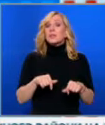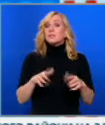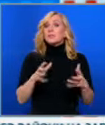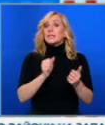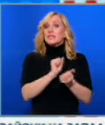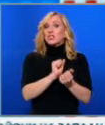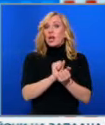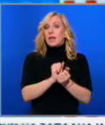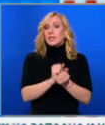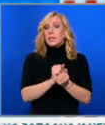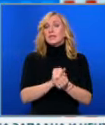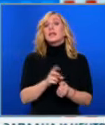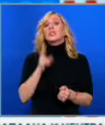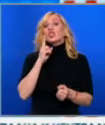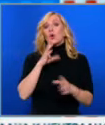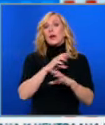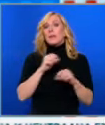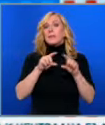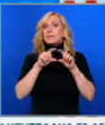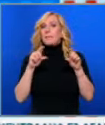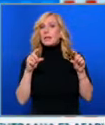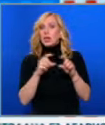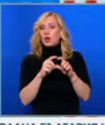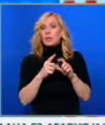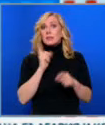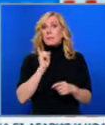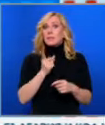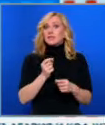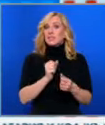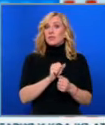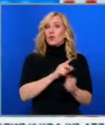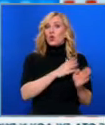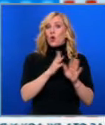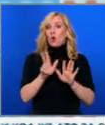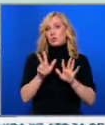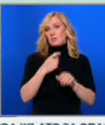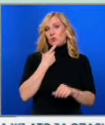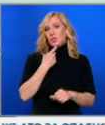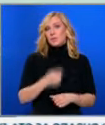на акцизни стоки без бандерол ги заплашва затвор от 2 до 8 години.